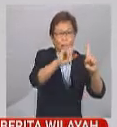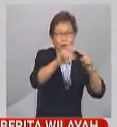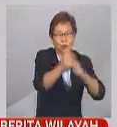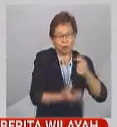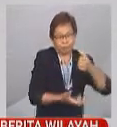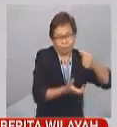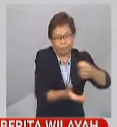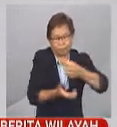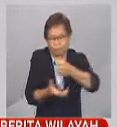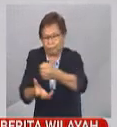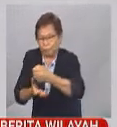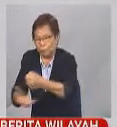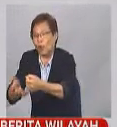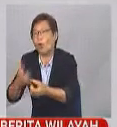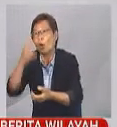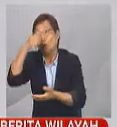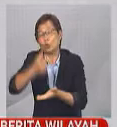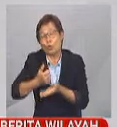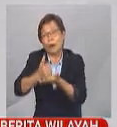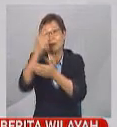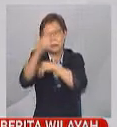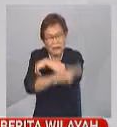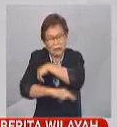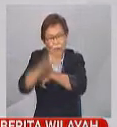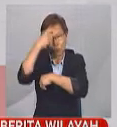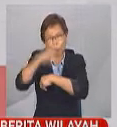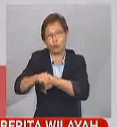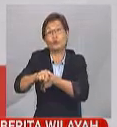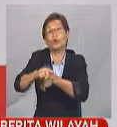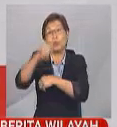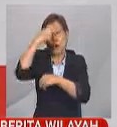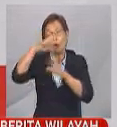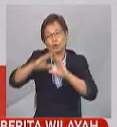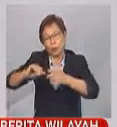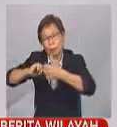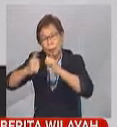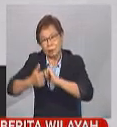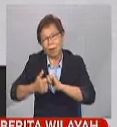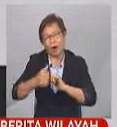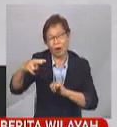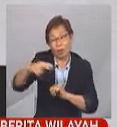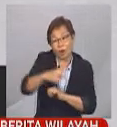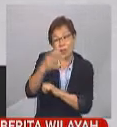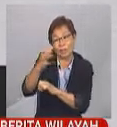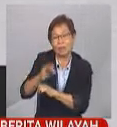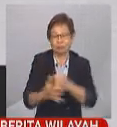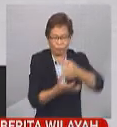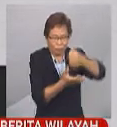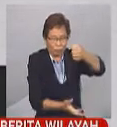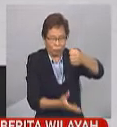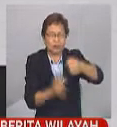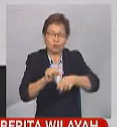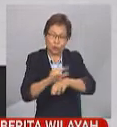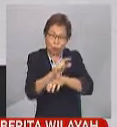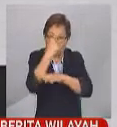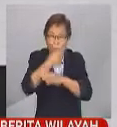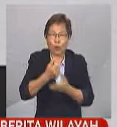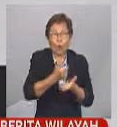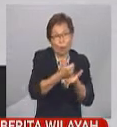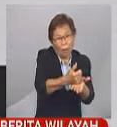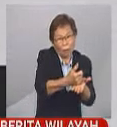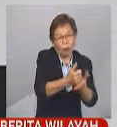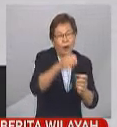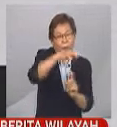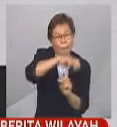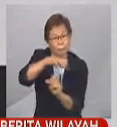target bagi membantu kerajaan Negeri menangani infaco Midnight in produk and boleh digunakan untuk bantuan kepada penjajah